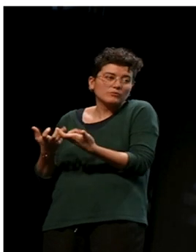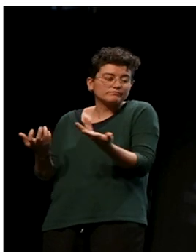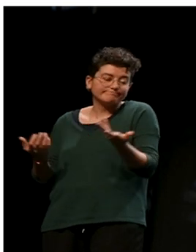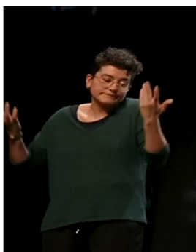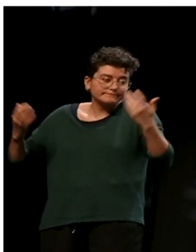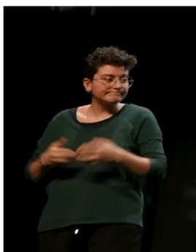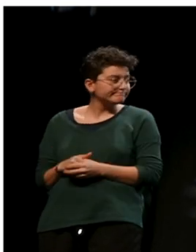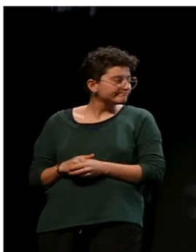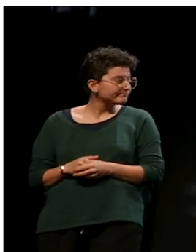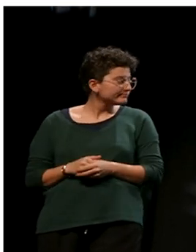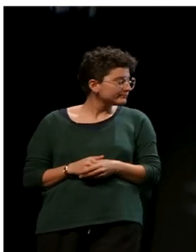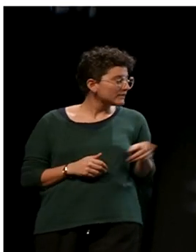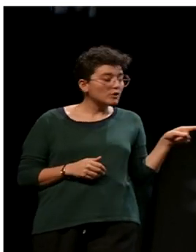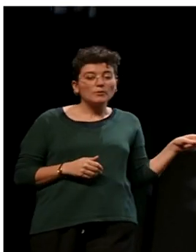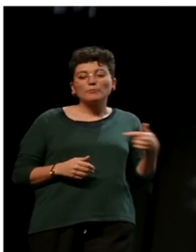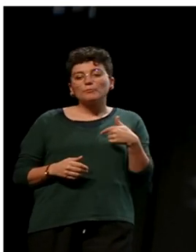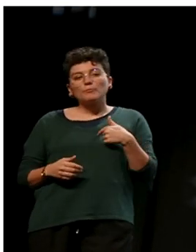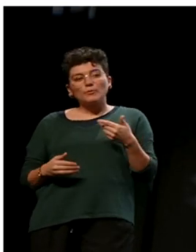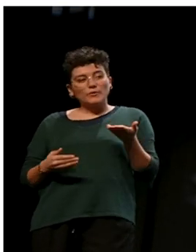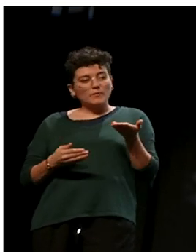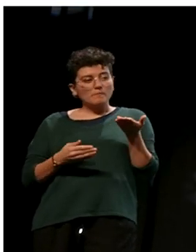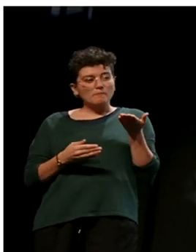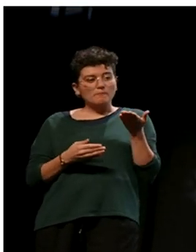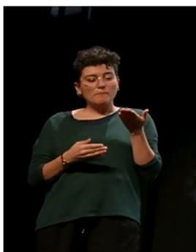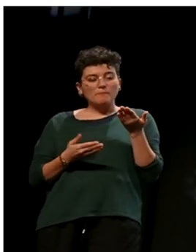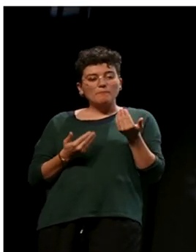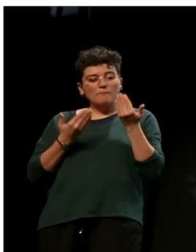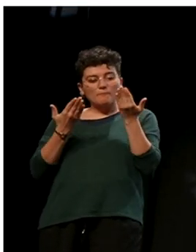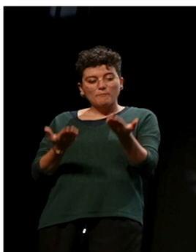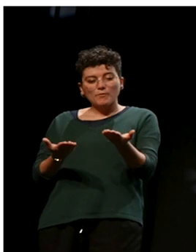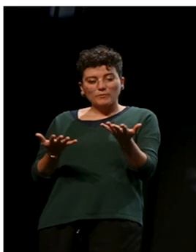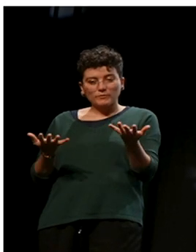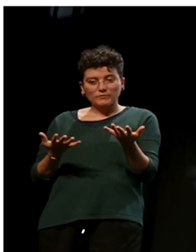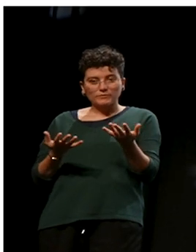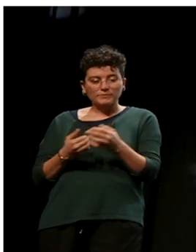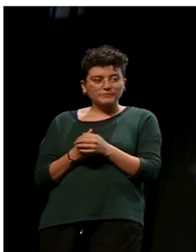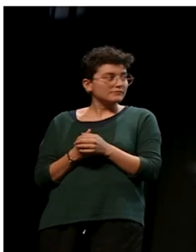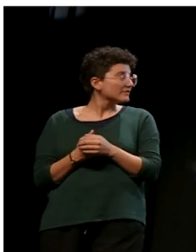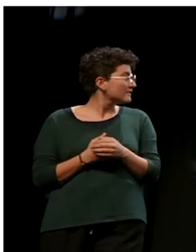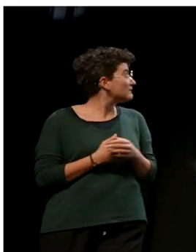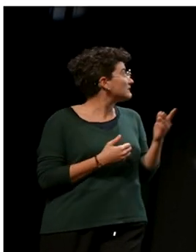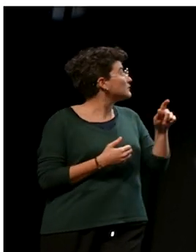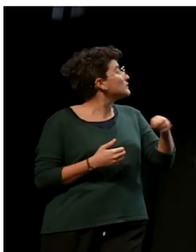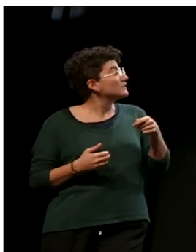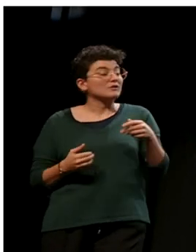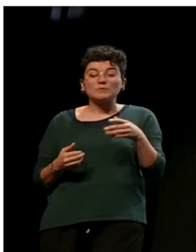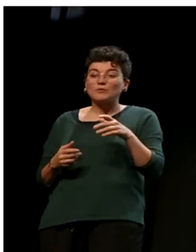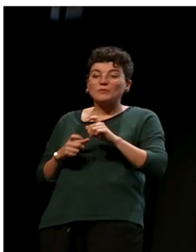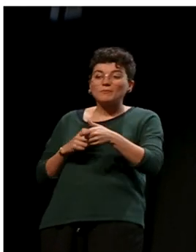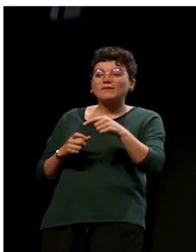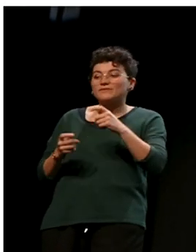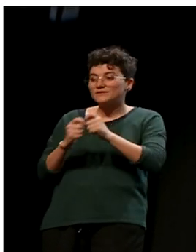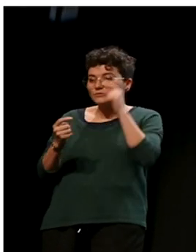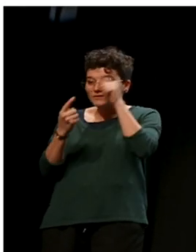Moi, ce que je vous propose pour. Alors, on avait prévu un peu de parler un peu d'avenir, et ça, c'était. Là, ça va être un peu chaud en termes